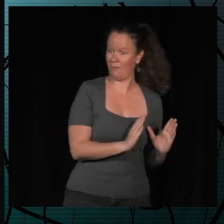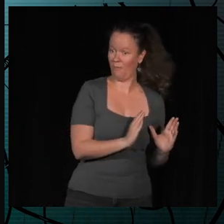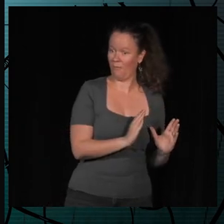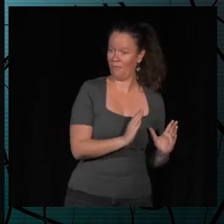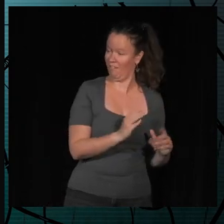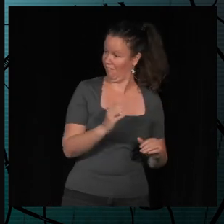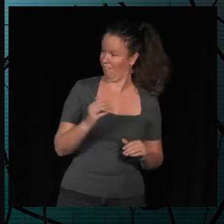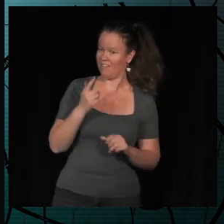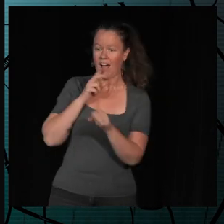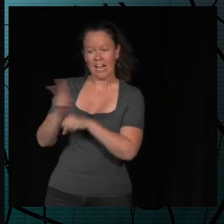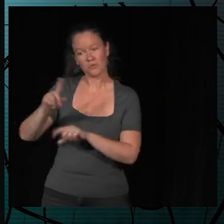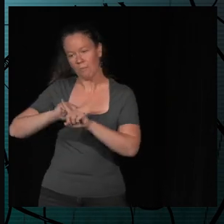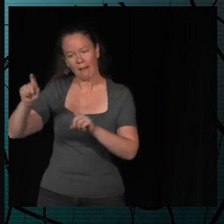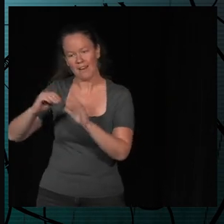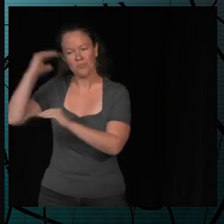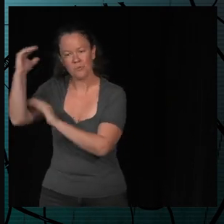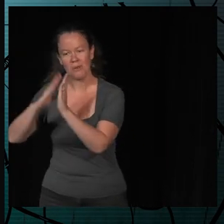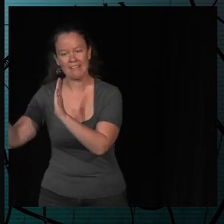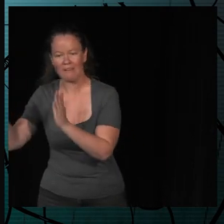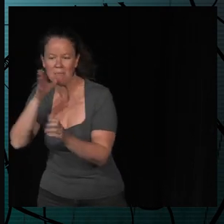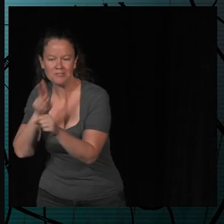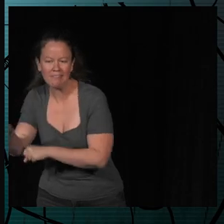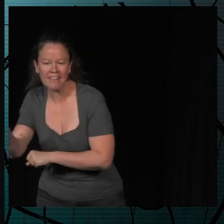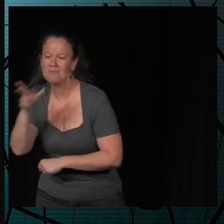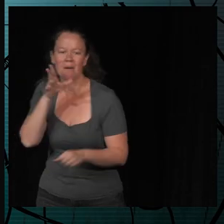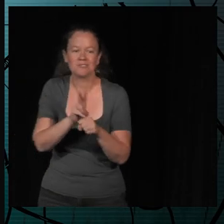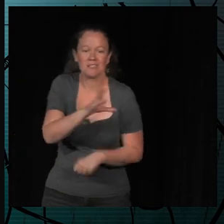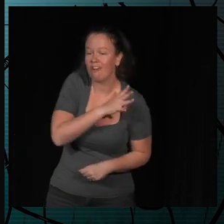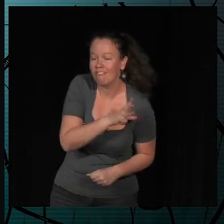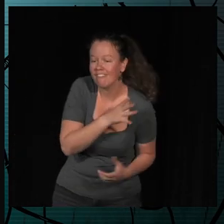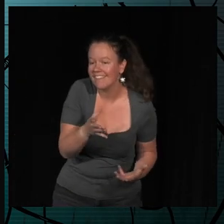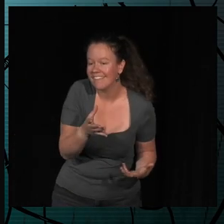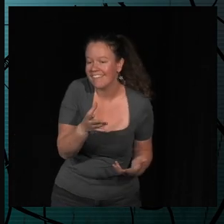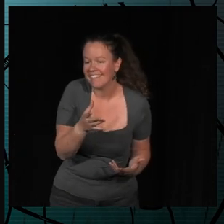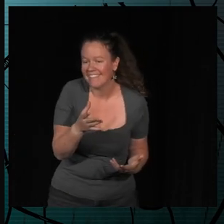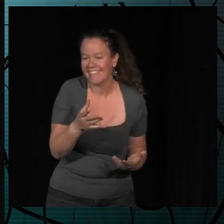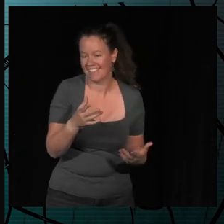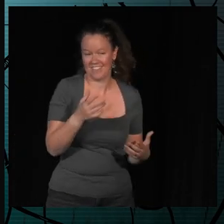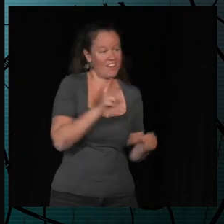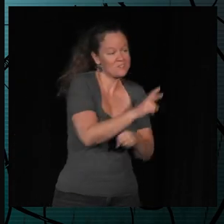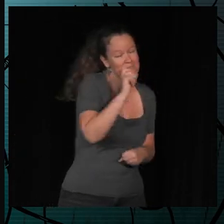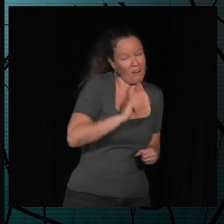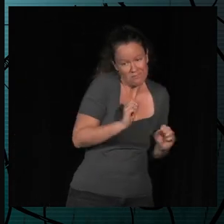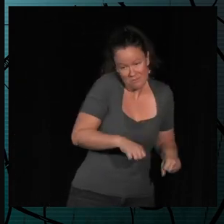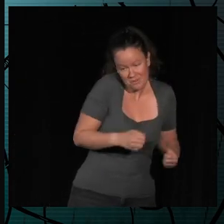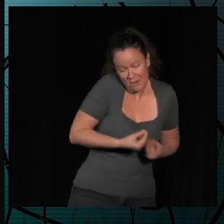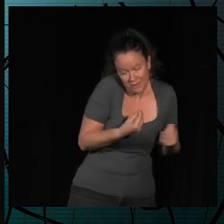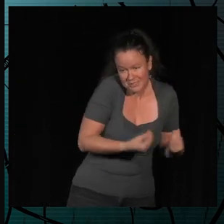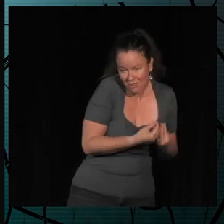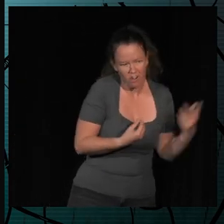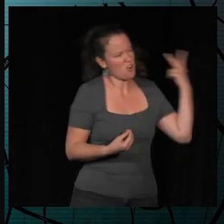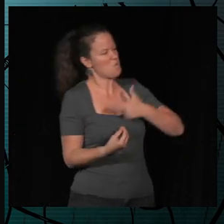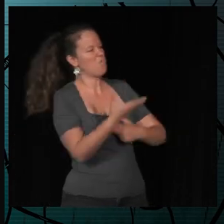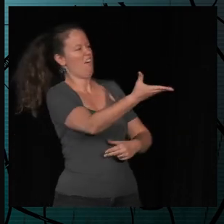euh on n'insulte pas le bibliothécaire ou le prof ou la personne de l'institution de la même manière qu'on insulterait ses parents euh qui viennent